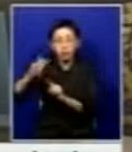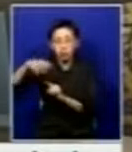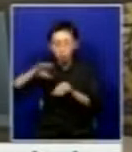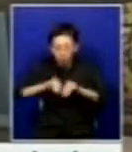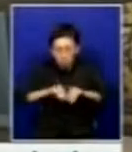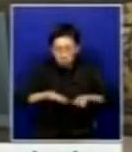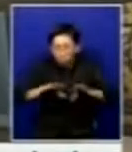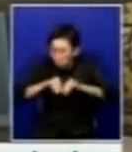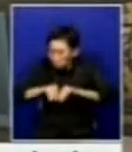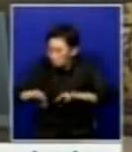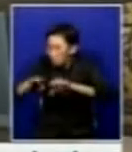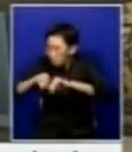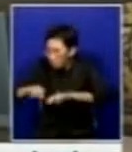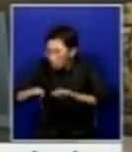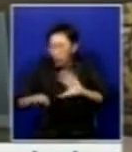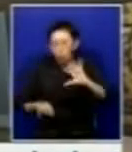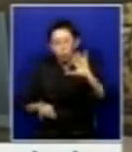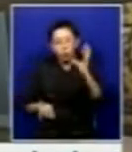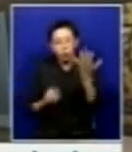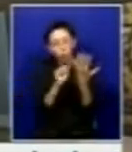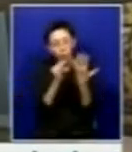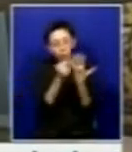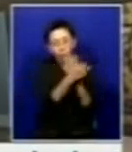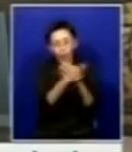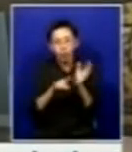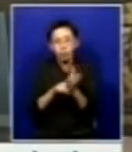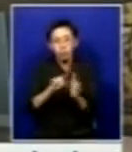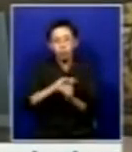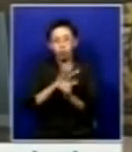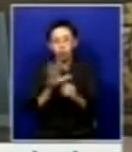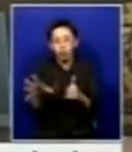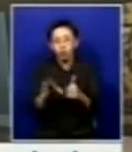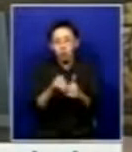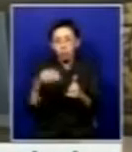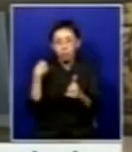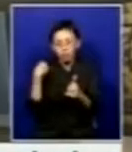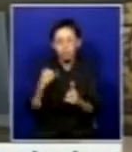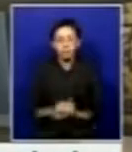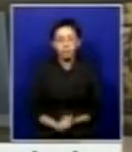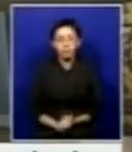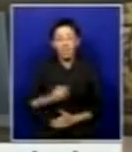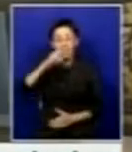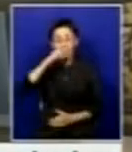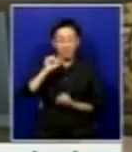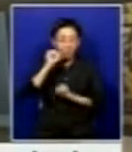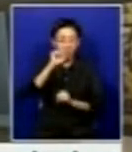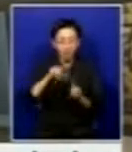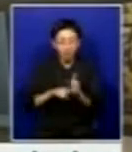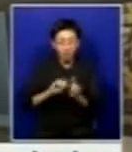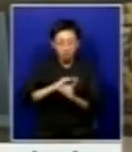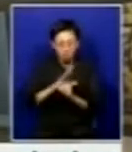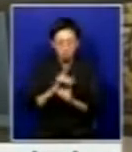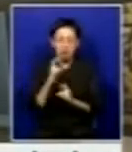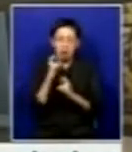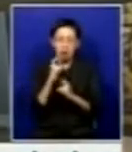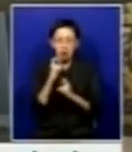ติดเชื้อประเทศไทยเราเองครับประกาศเป็นโรคติดต่ออันตรายโดยอาศัย